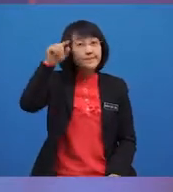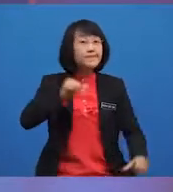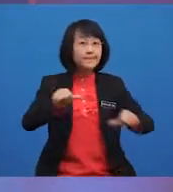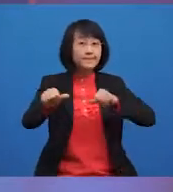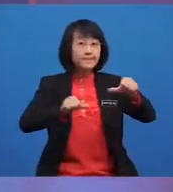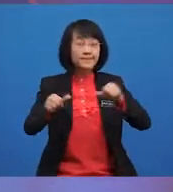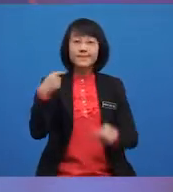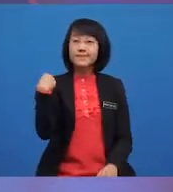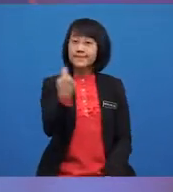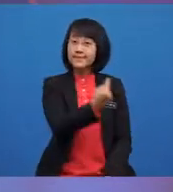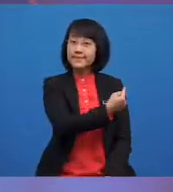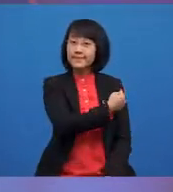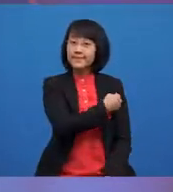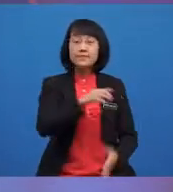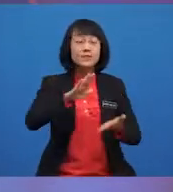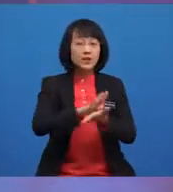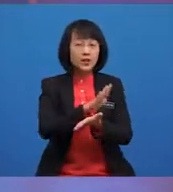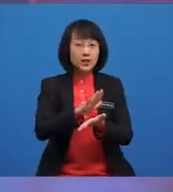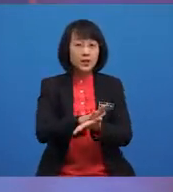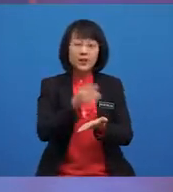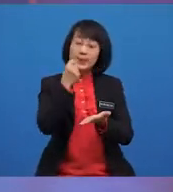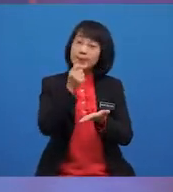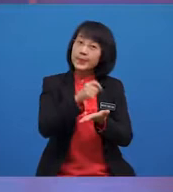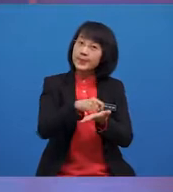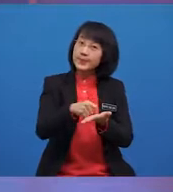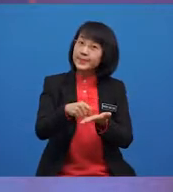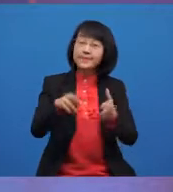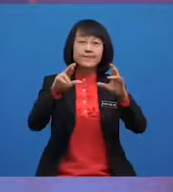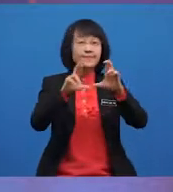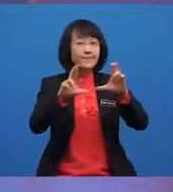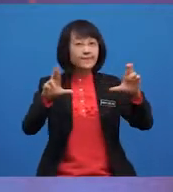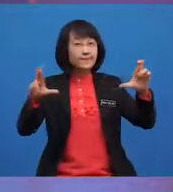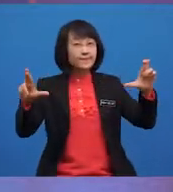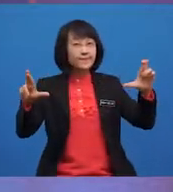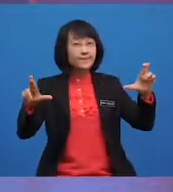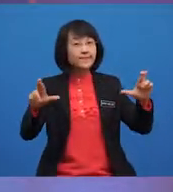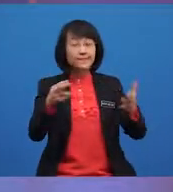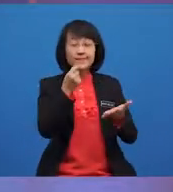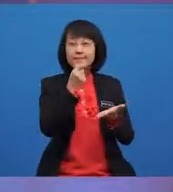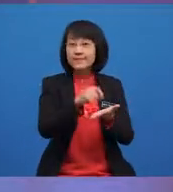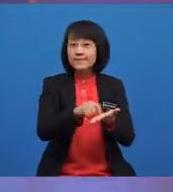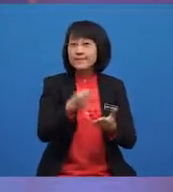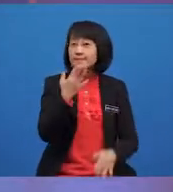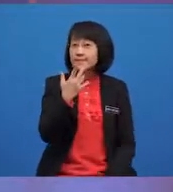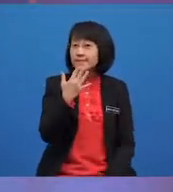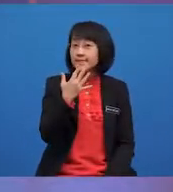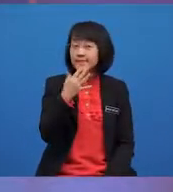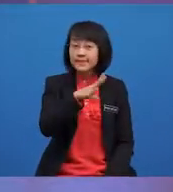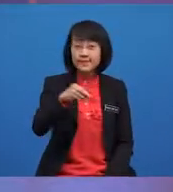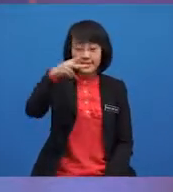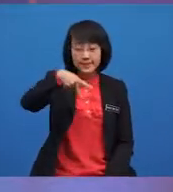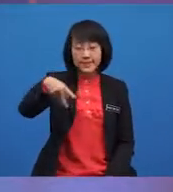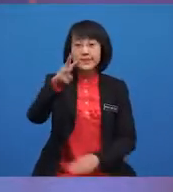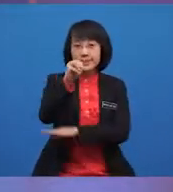untuk aktiviti kita. Kertas, pensel, pembaris, pensel warna